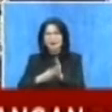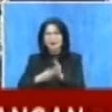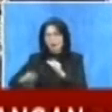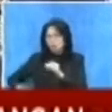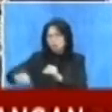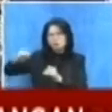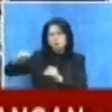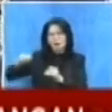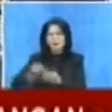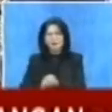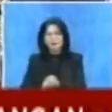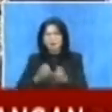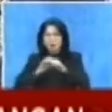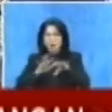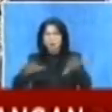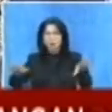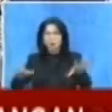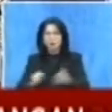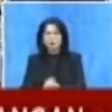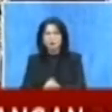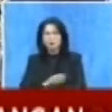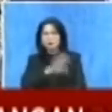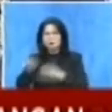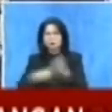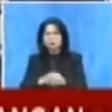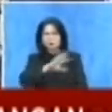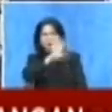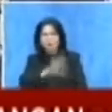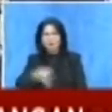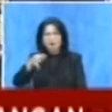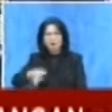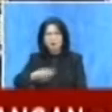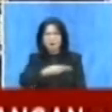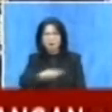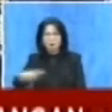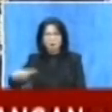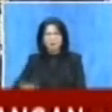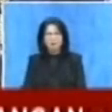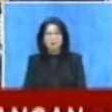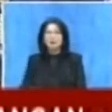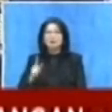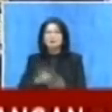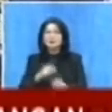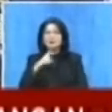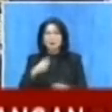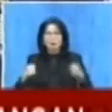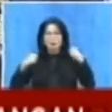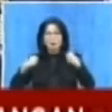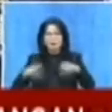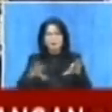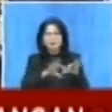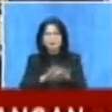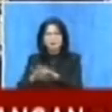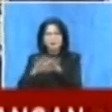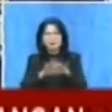dilakukan melalui perluasan cakupan seluruh kabupaten kota di Indonesia dengan penguatan sinergi